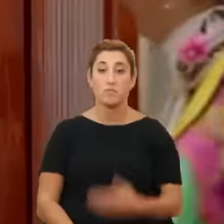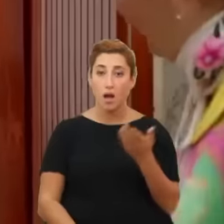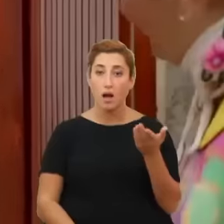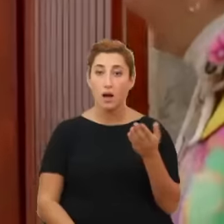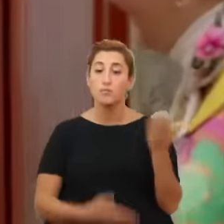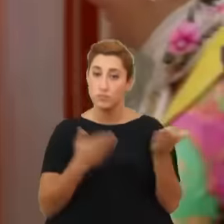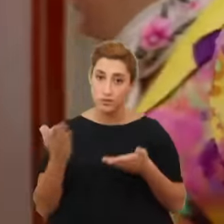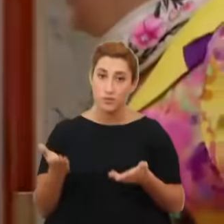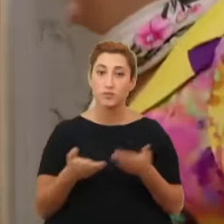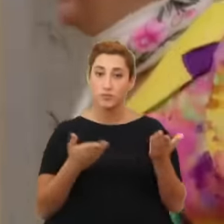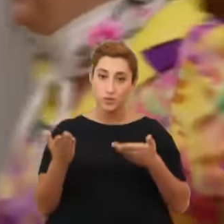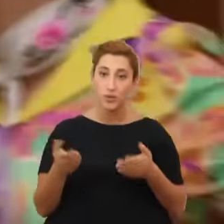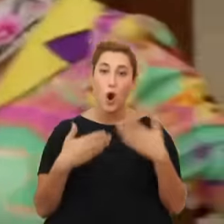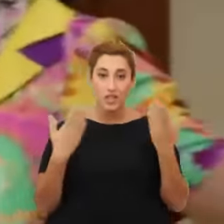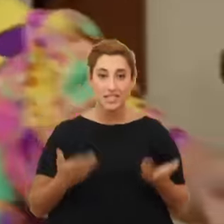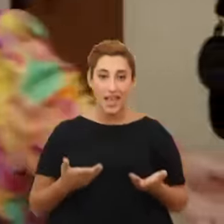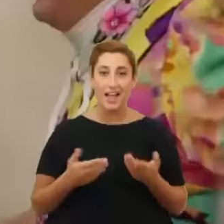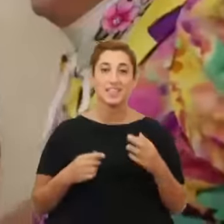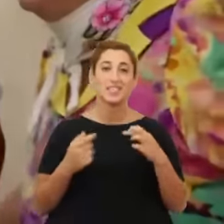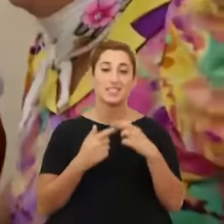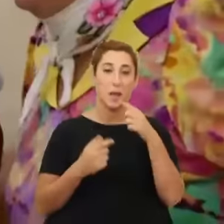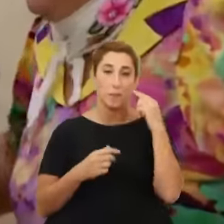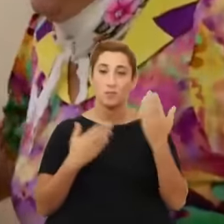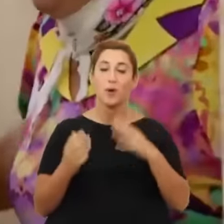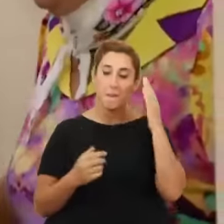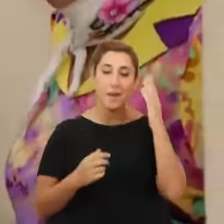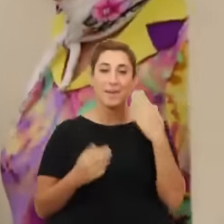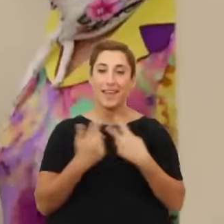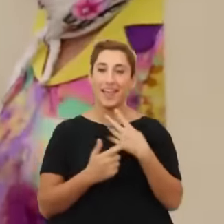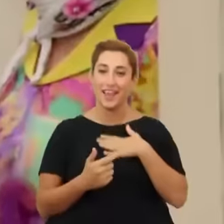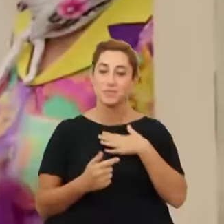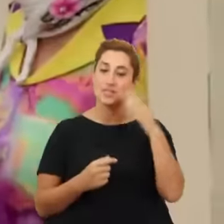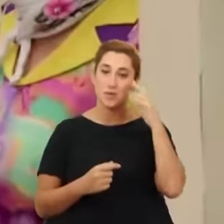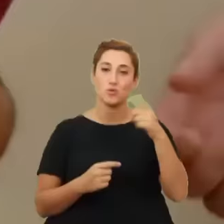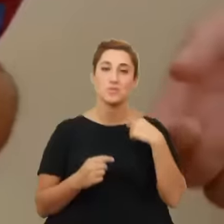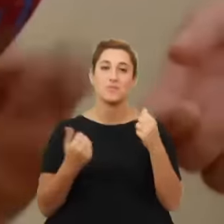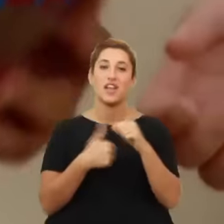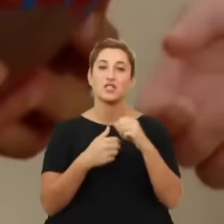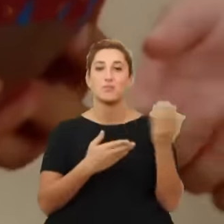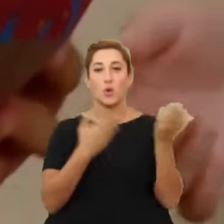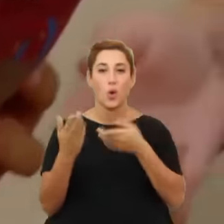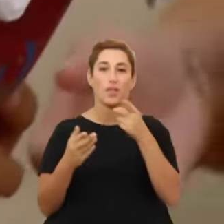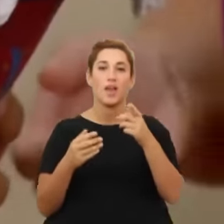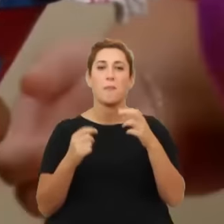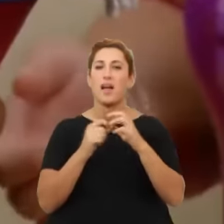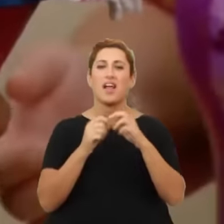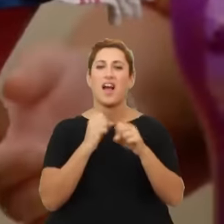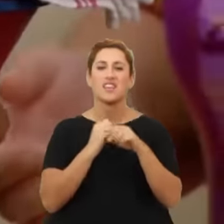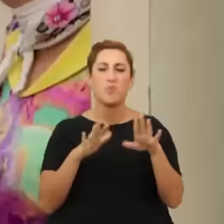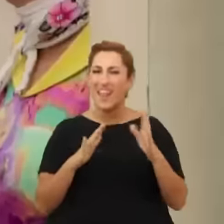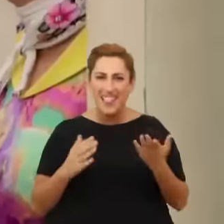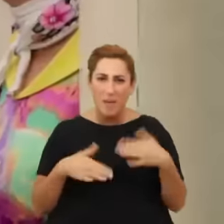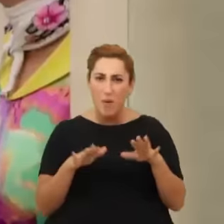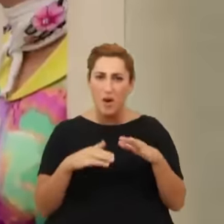Aa, buyurun. Buyurun. Hoş geldiniz Rıza Bey. Buyurun. Hoş bulduk yenge hanım. Hoş bulduk. Sağ olasın. Bunu bizim hanım yolladı. Balak gazi böreği. Ne